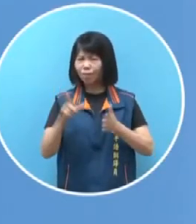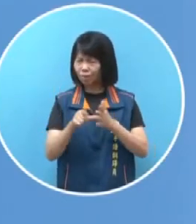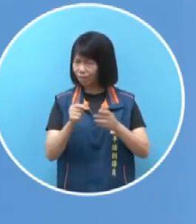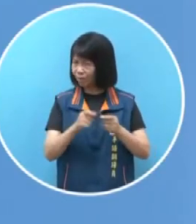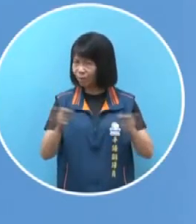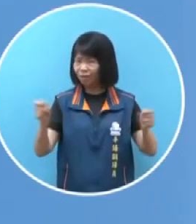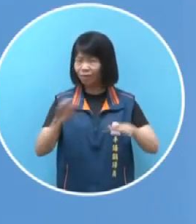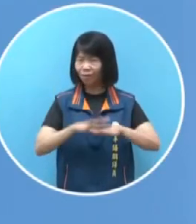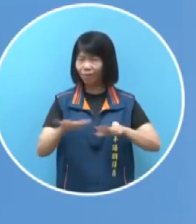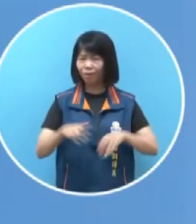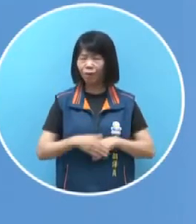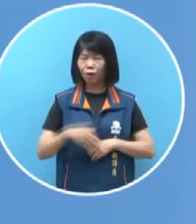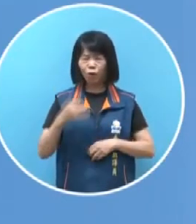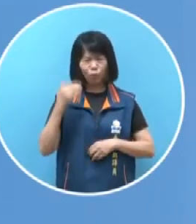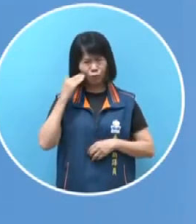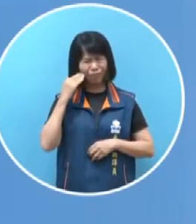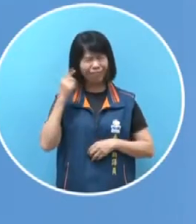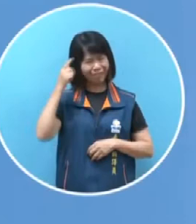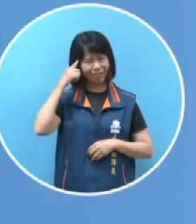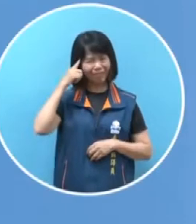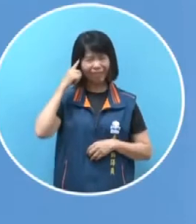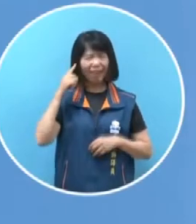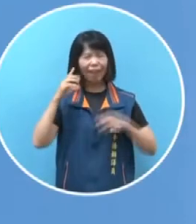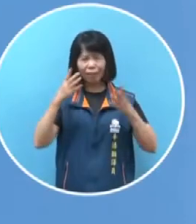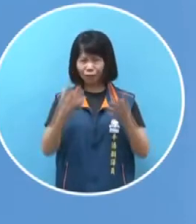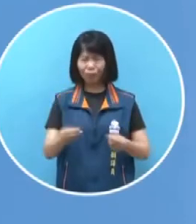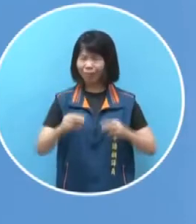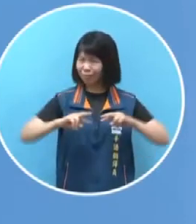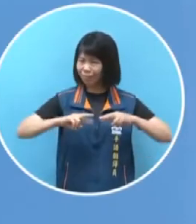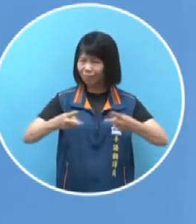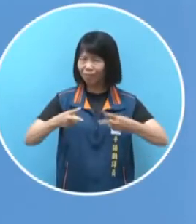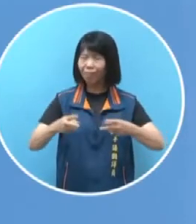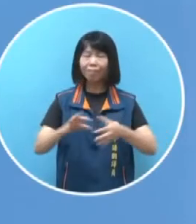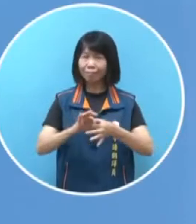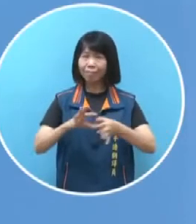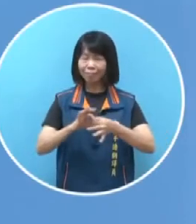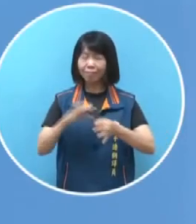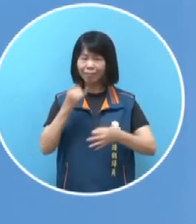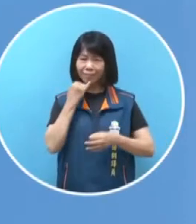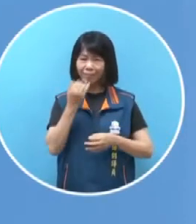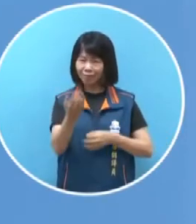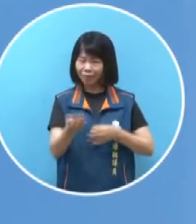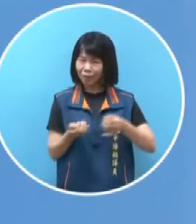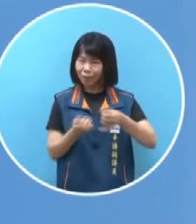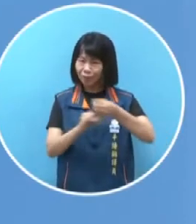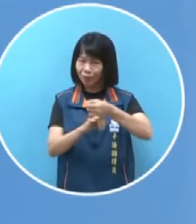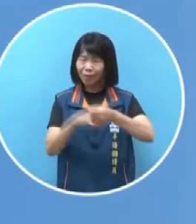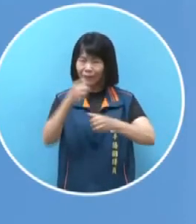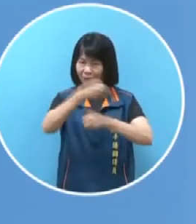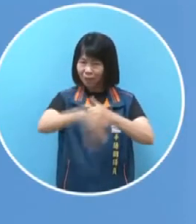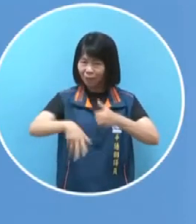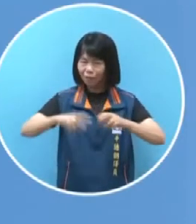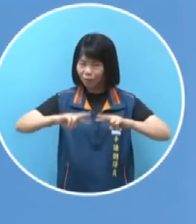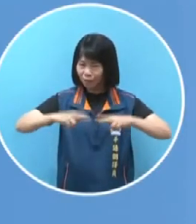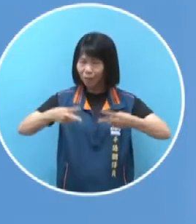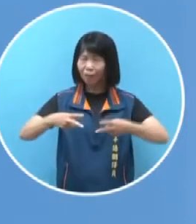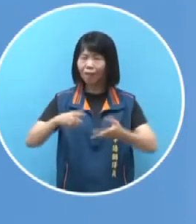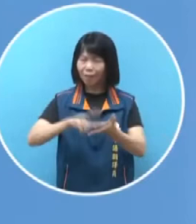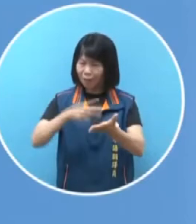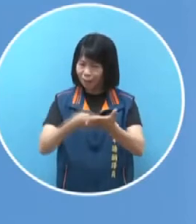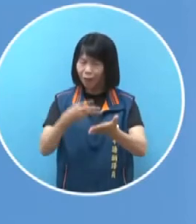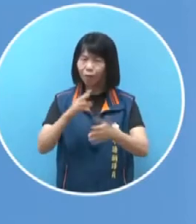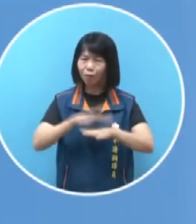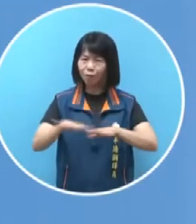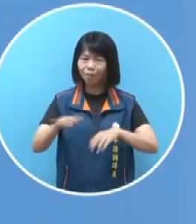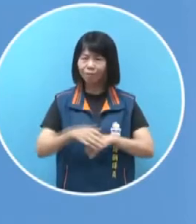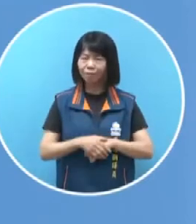时间。那如果心意有点改变的话没有关系，你还是可以上这个预约系统然后做一些更改或更正。